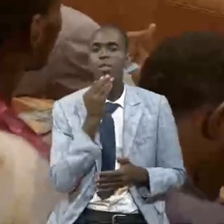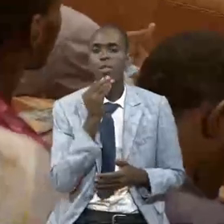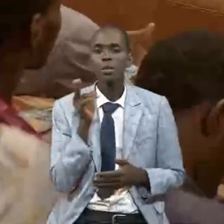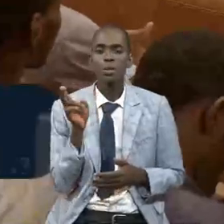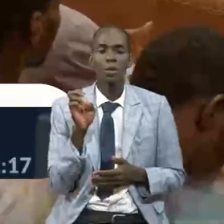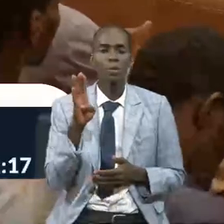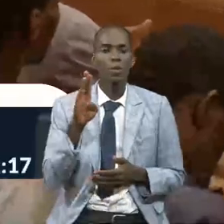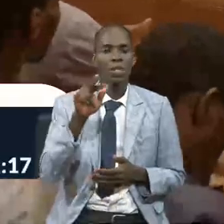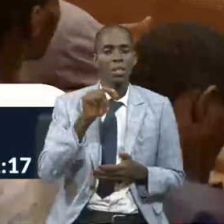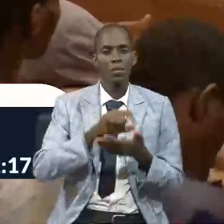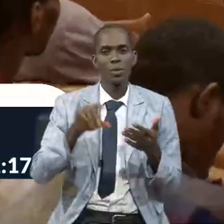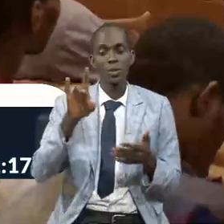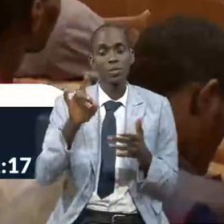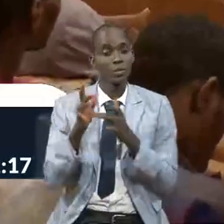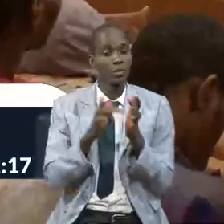Hébreux 13, 8.